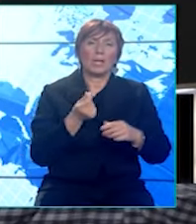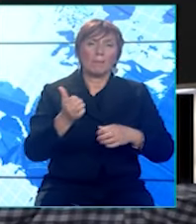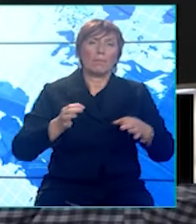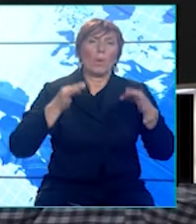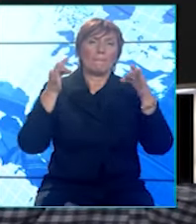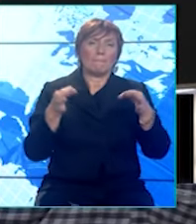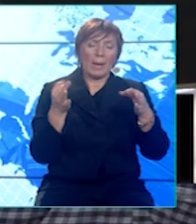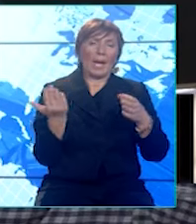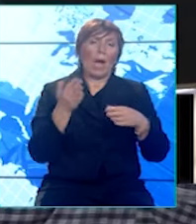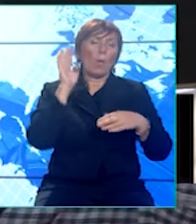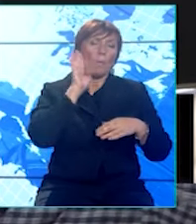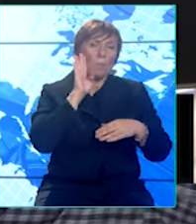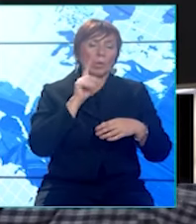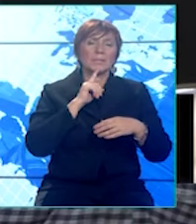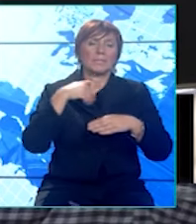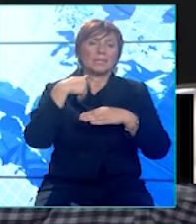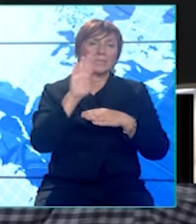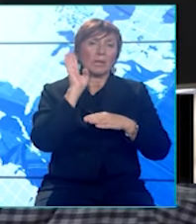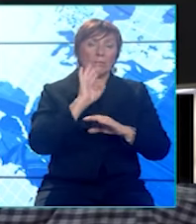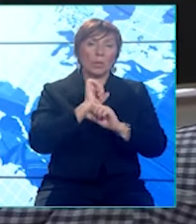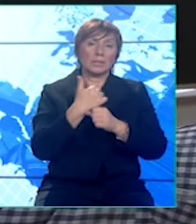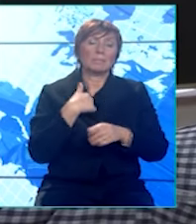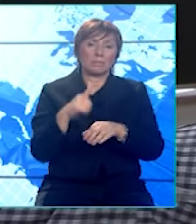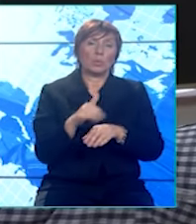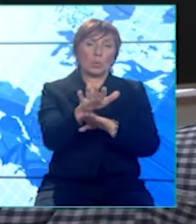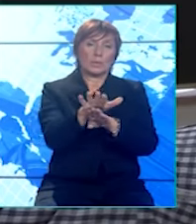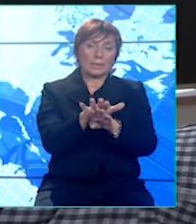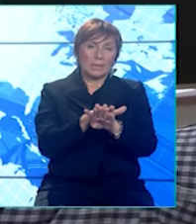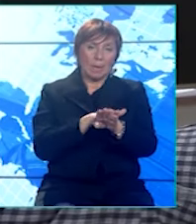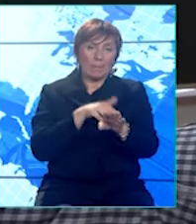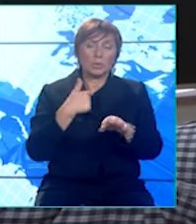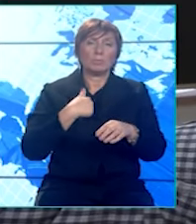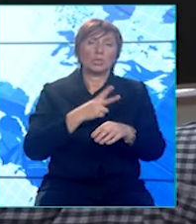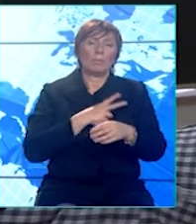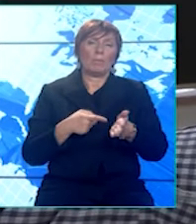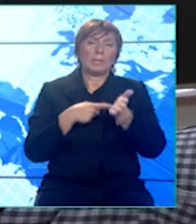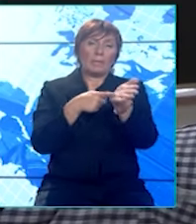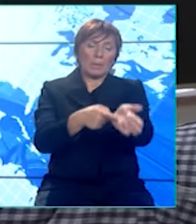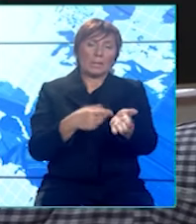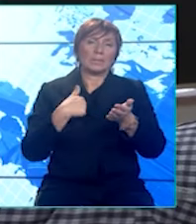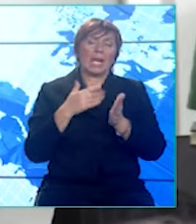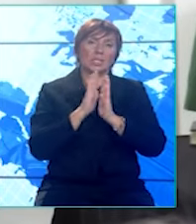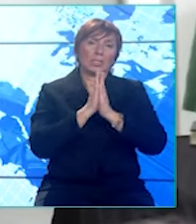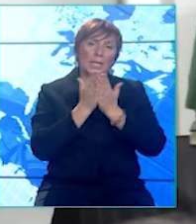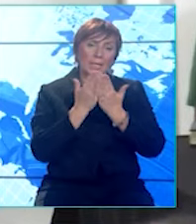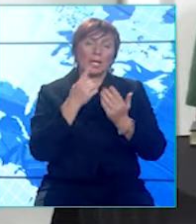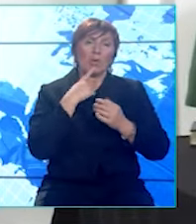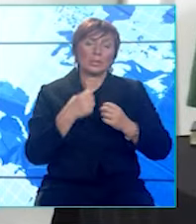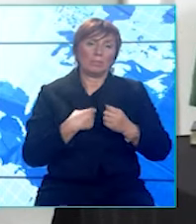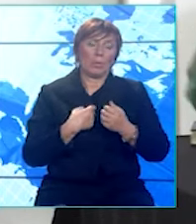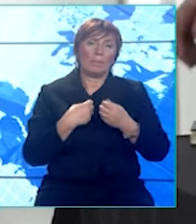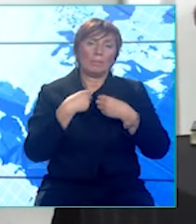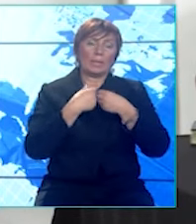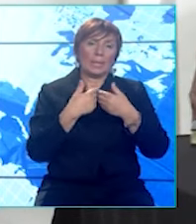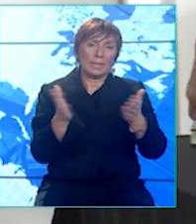održavati kako u Bosni, tako i izvan Bosne i Hercegovine. Već smo mi to i započeli. Imaćemo promociju svojih knjige koje smo izdali.